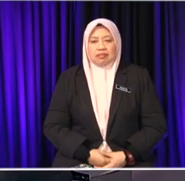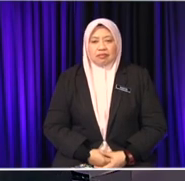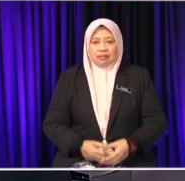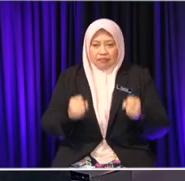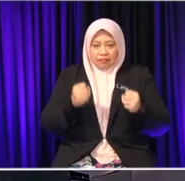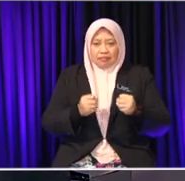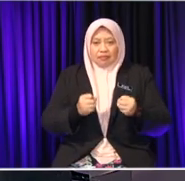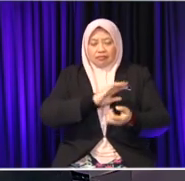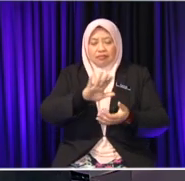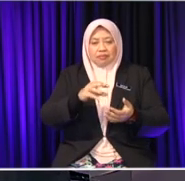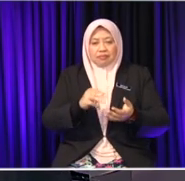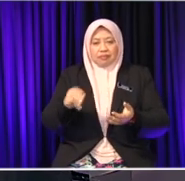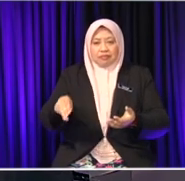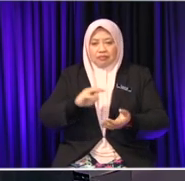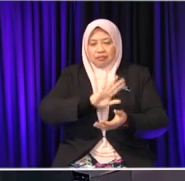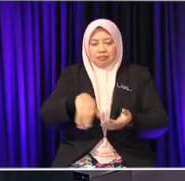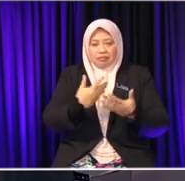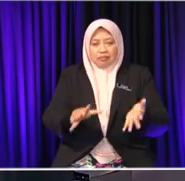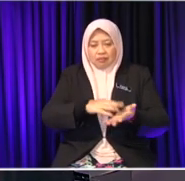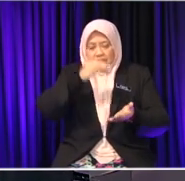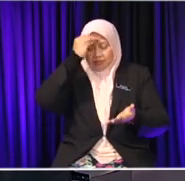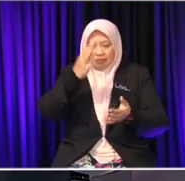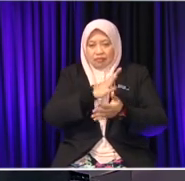sudah belajar sudah bersedia